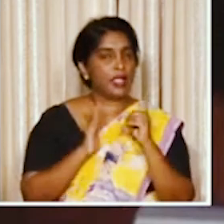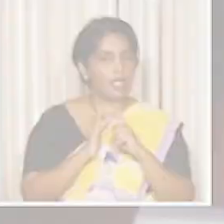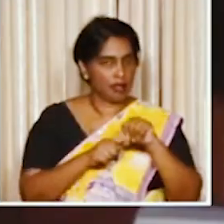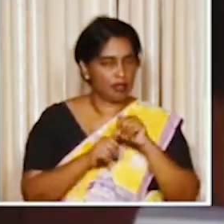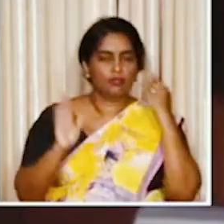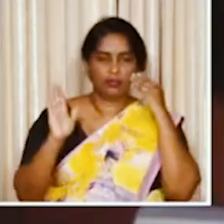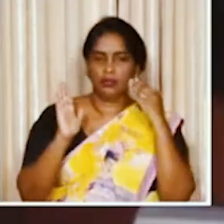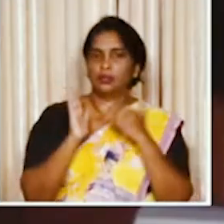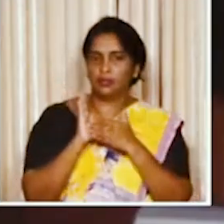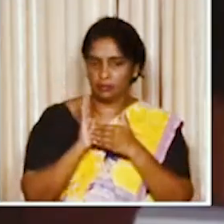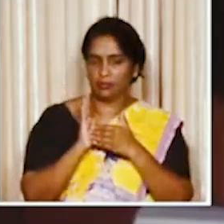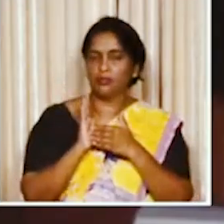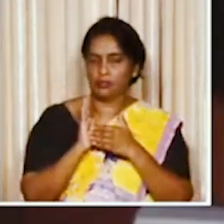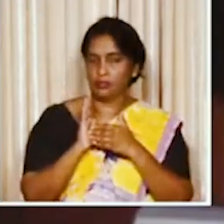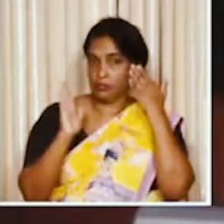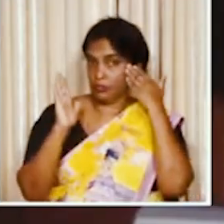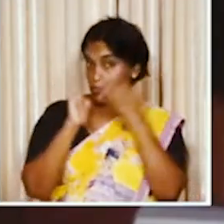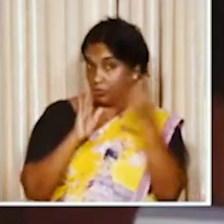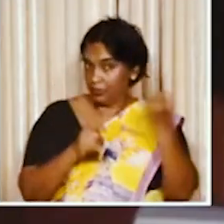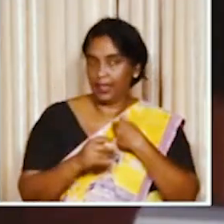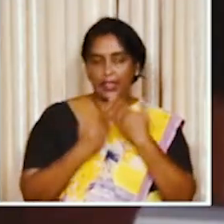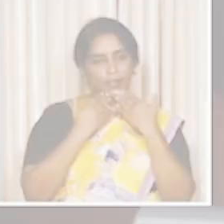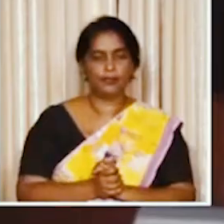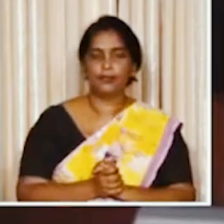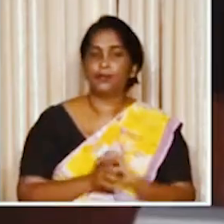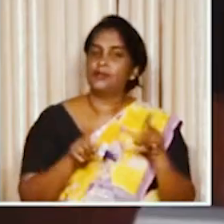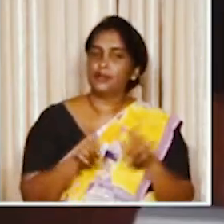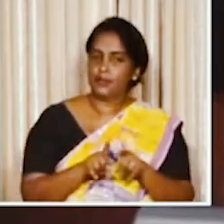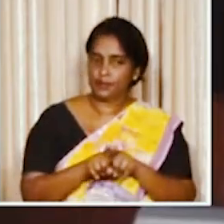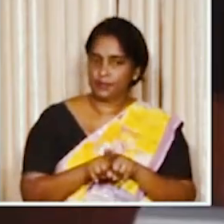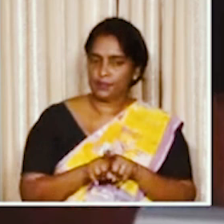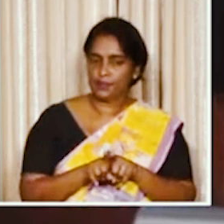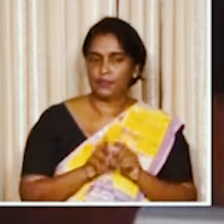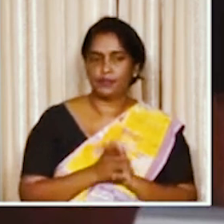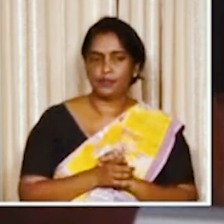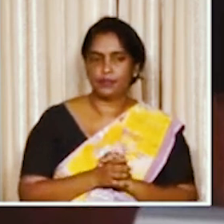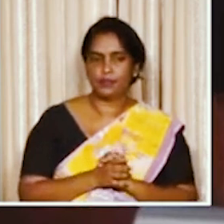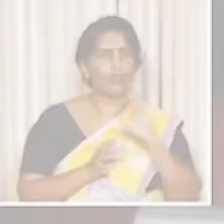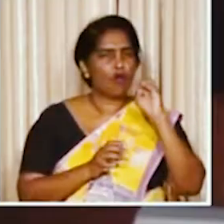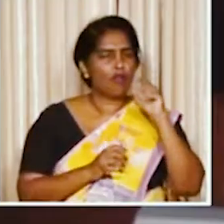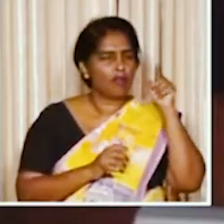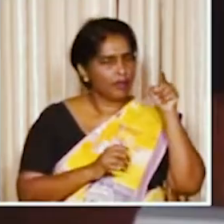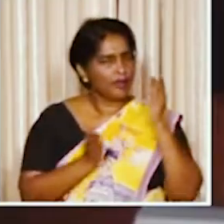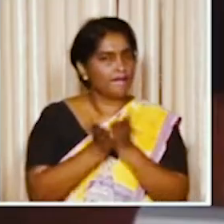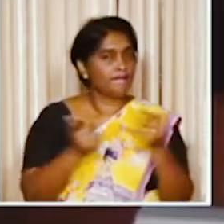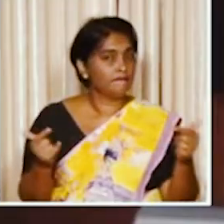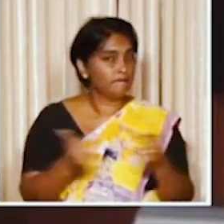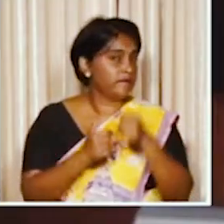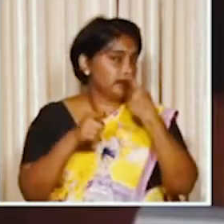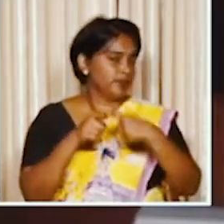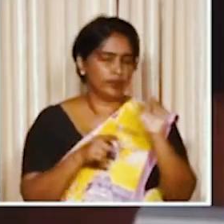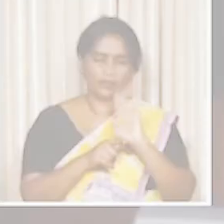வந்தது நான் ரொம்ப நன்றியுடையவனாக இருக்கின்றேன். தனிய ஒளிவில் துறைமுகம் மாத்திரமல்ல, நாட்டினுடைய ஏனைய